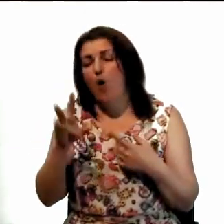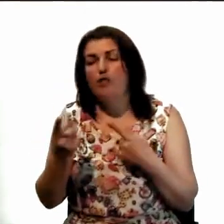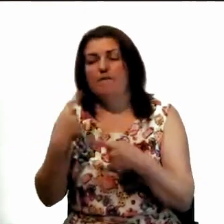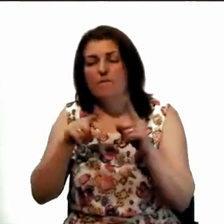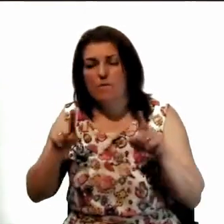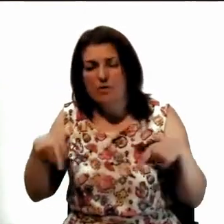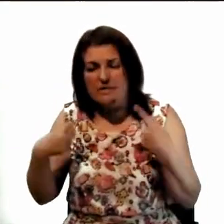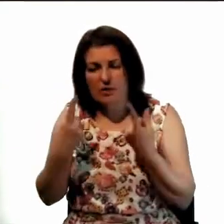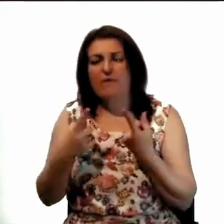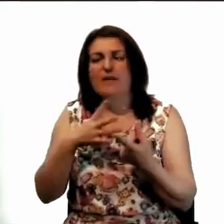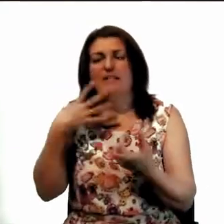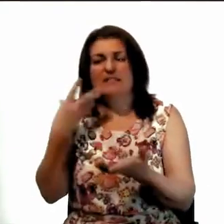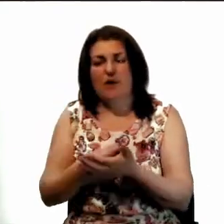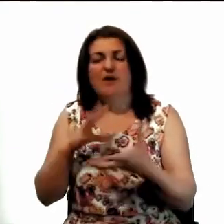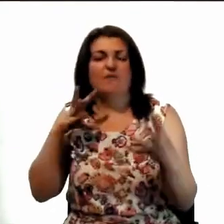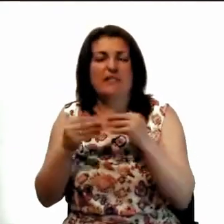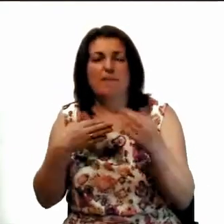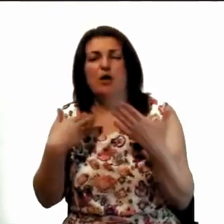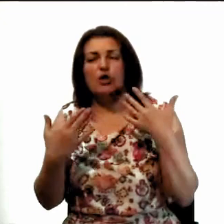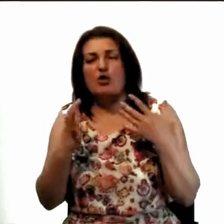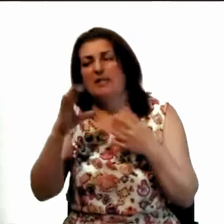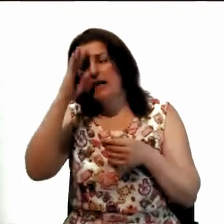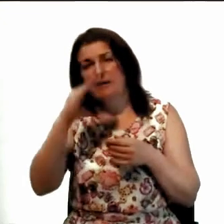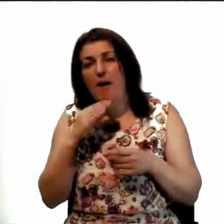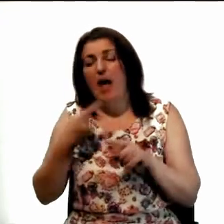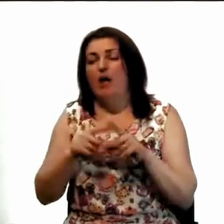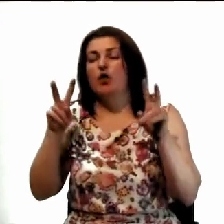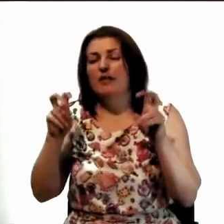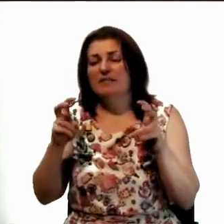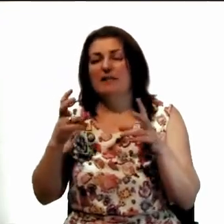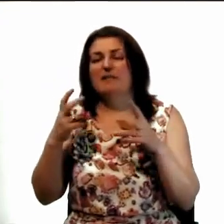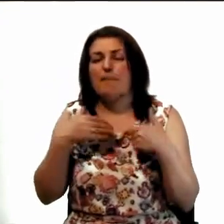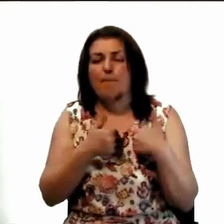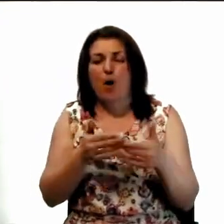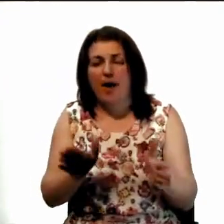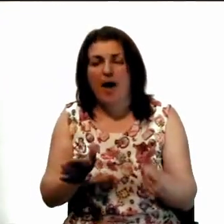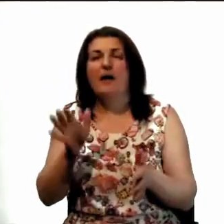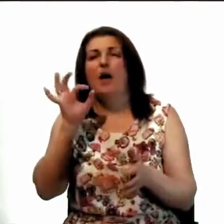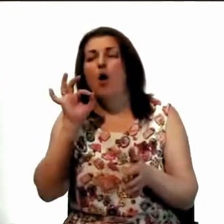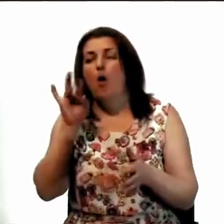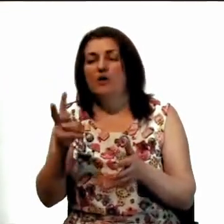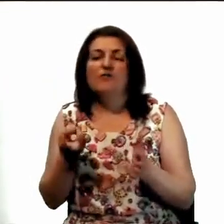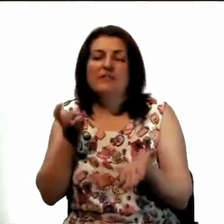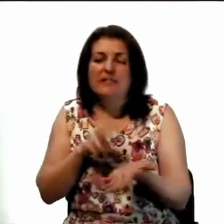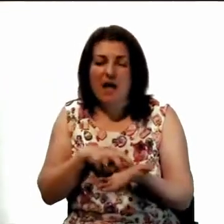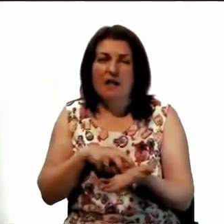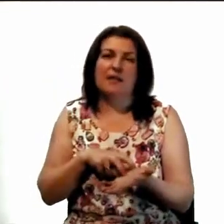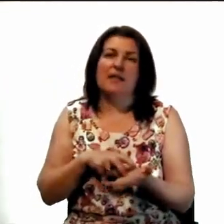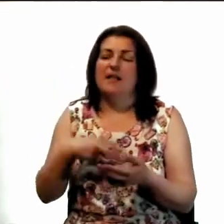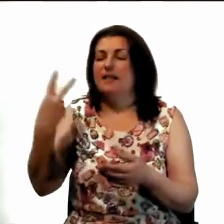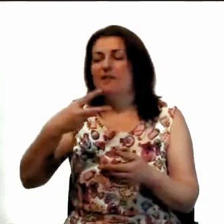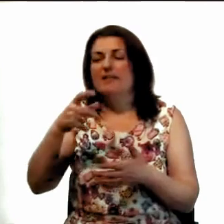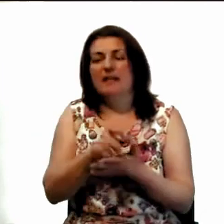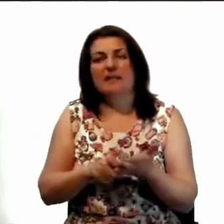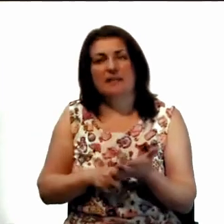восстановил свои взаимоотношения с отцом. Это называется покаяние. Он встал. 20